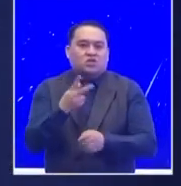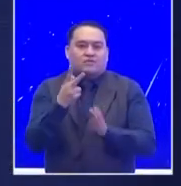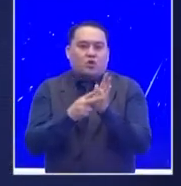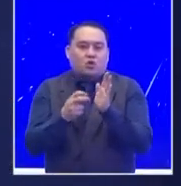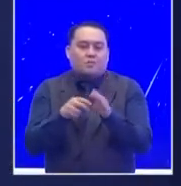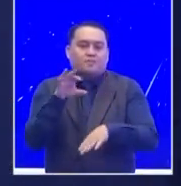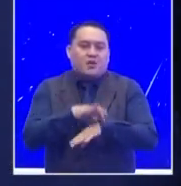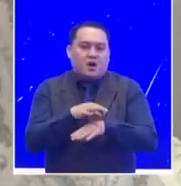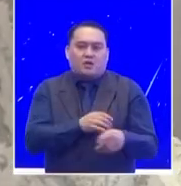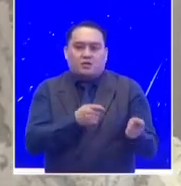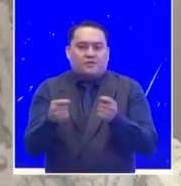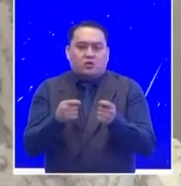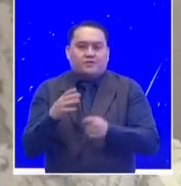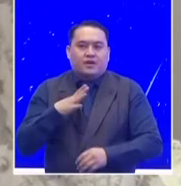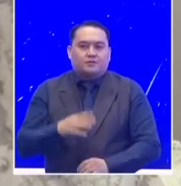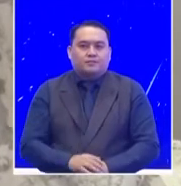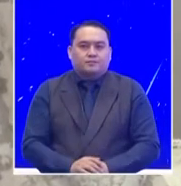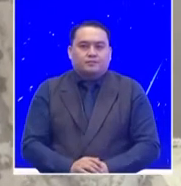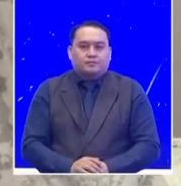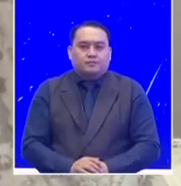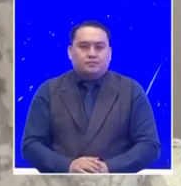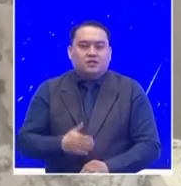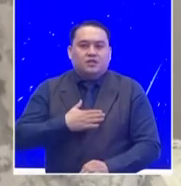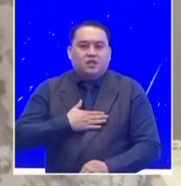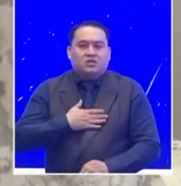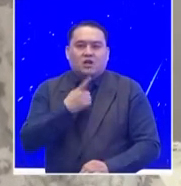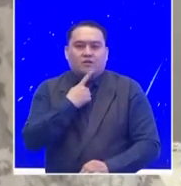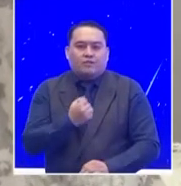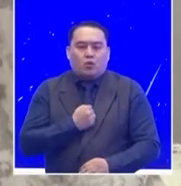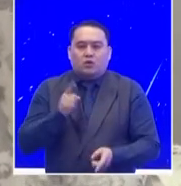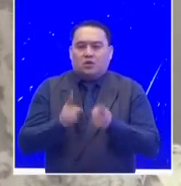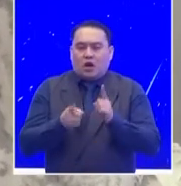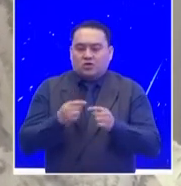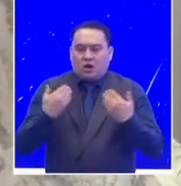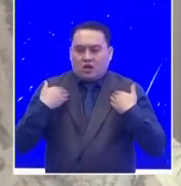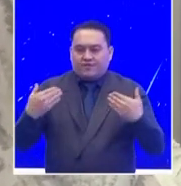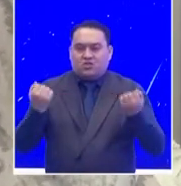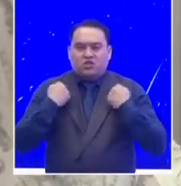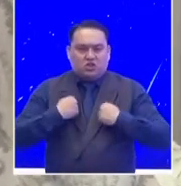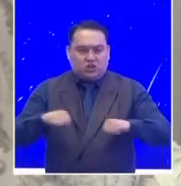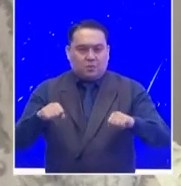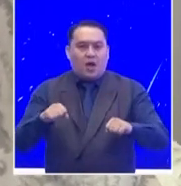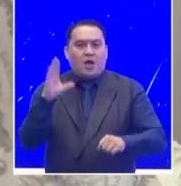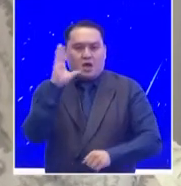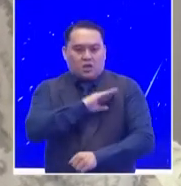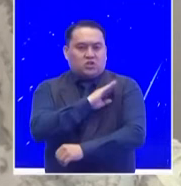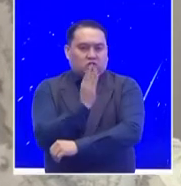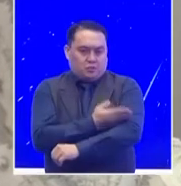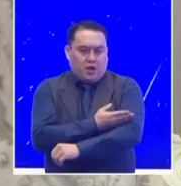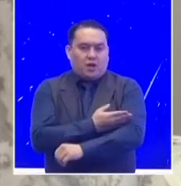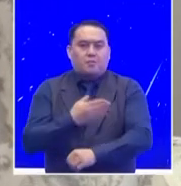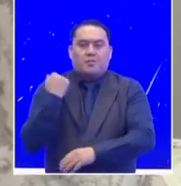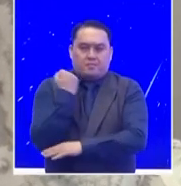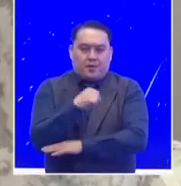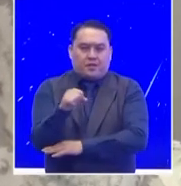военнопленных, вспоминает она. Наши воины поистине отважные и смелые. Благодаря их духу мы и